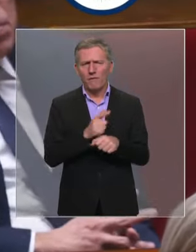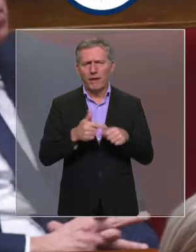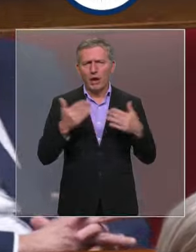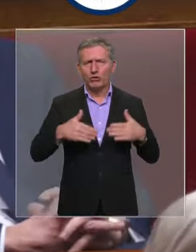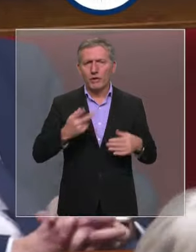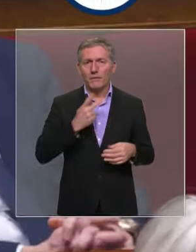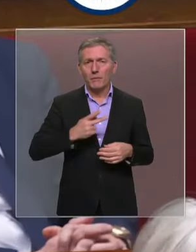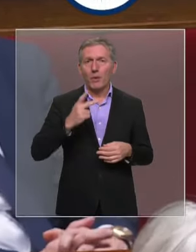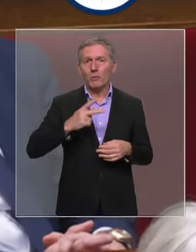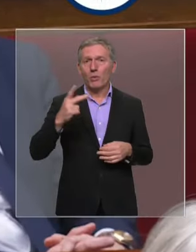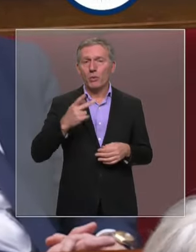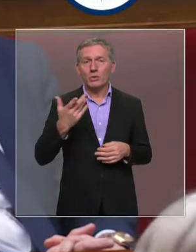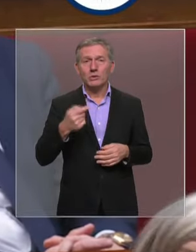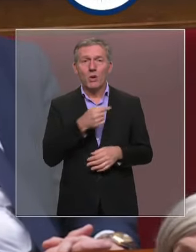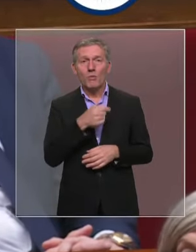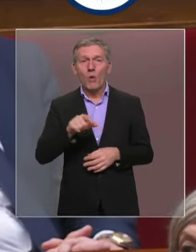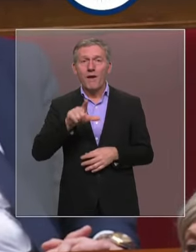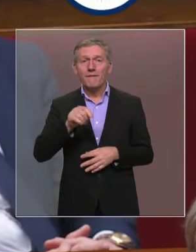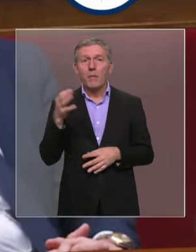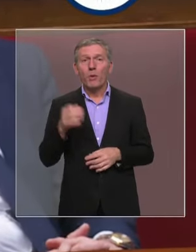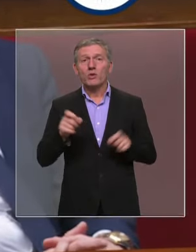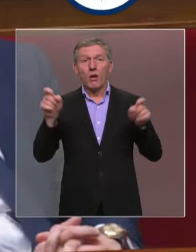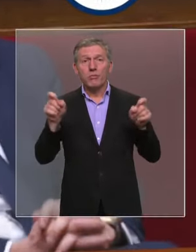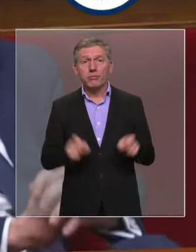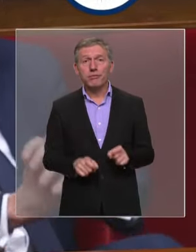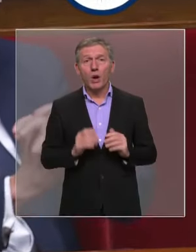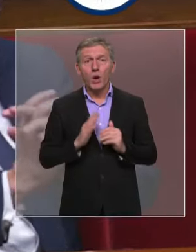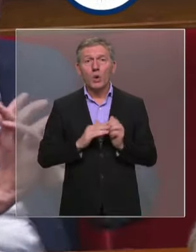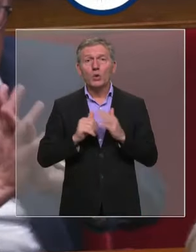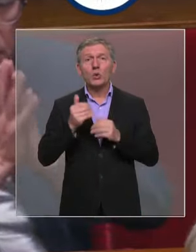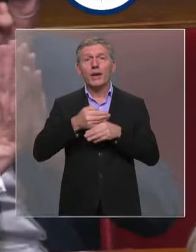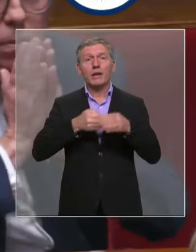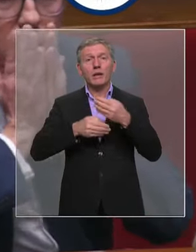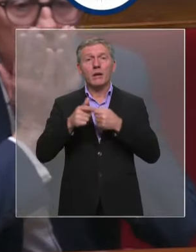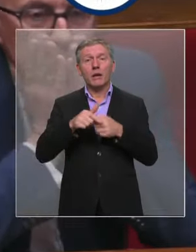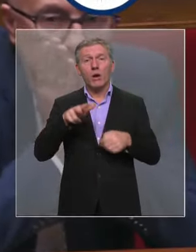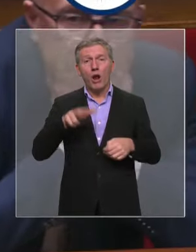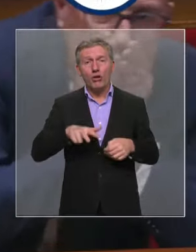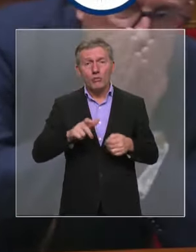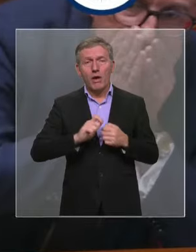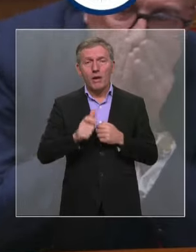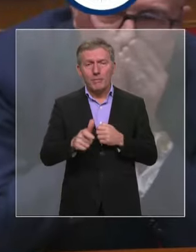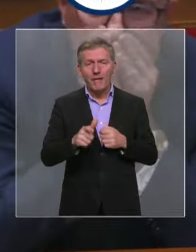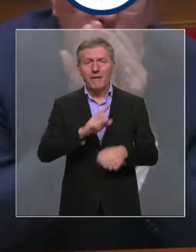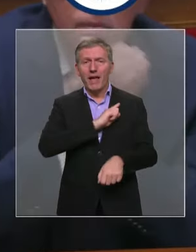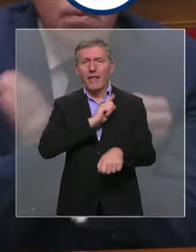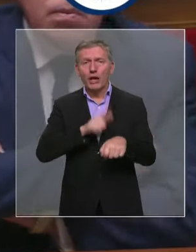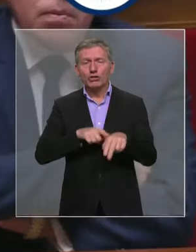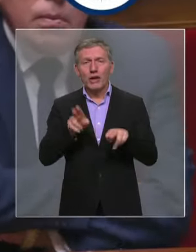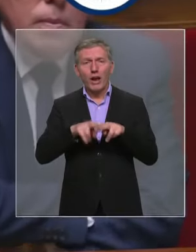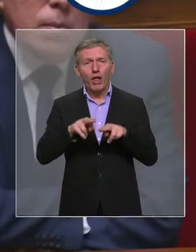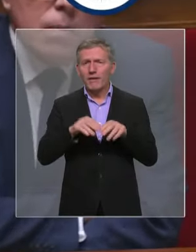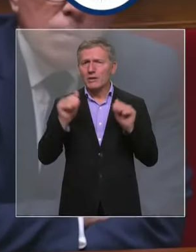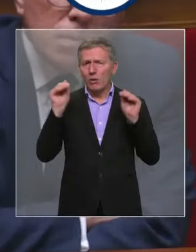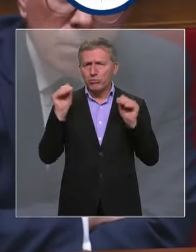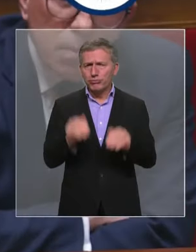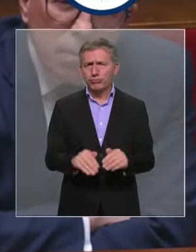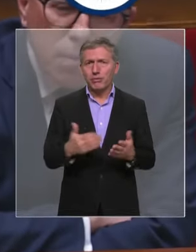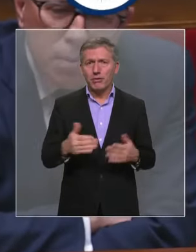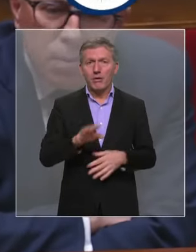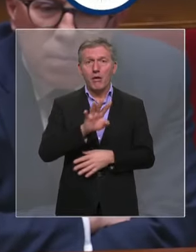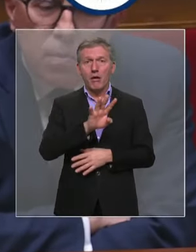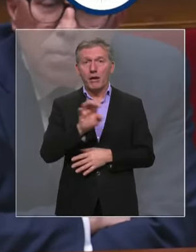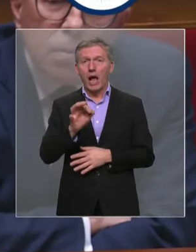une diminution de plus de 20% en 2023 de la construction de logements, ce sont les rénovations énergétiques de logements qui chutent en ce début d'année